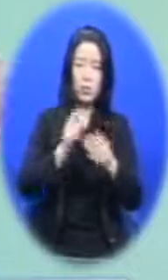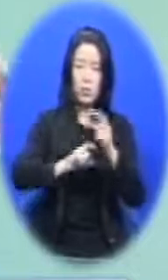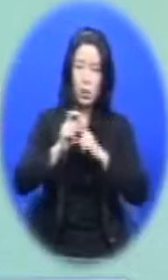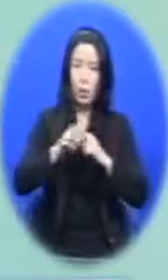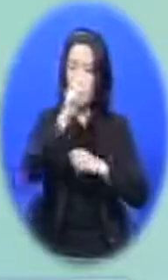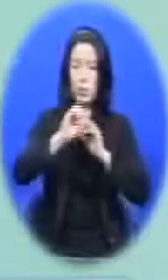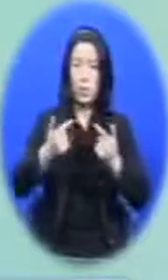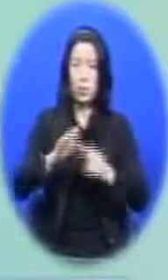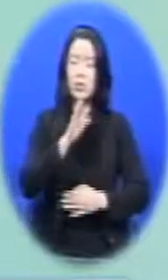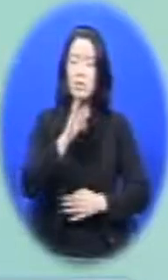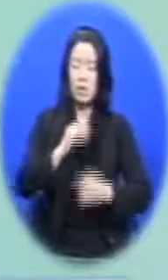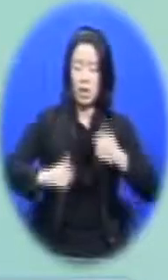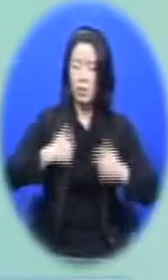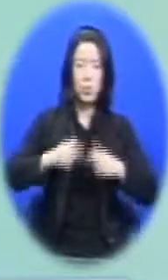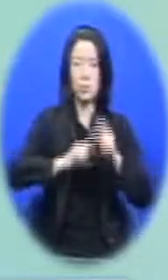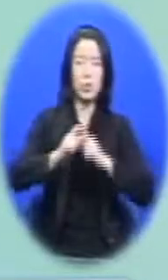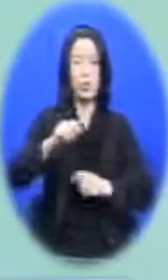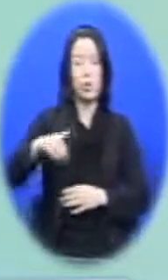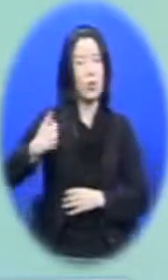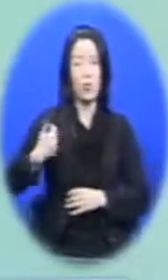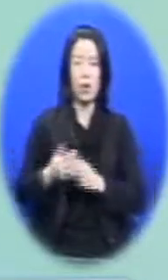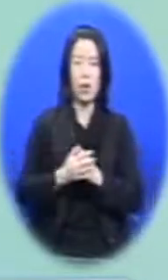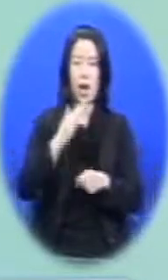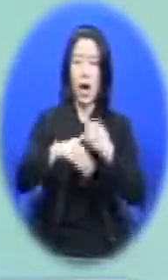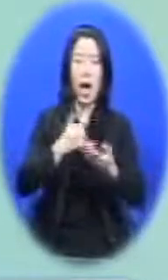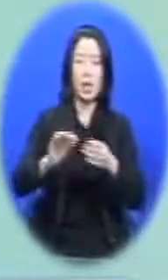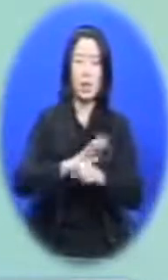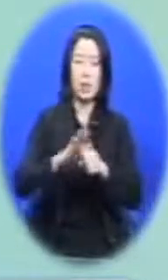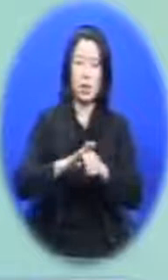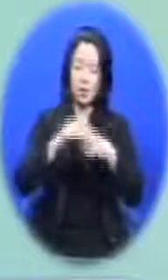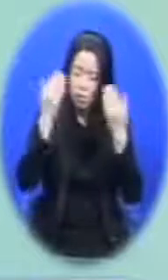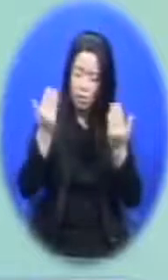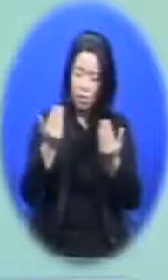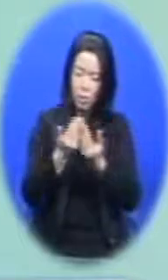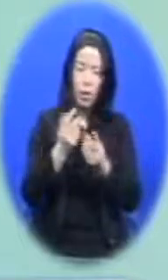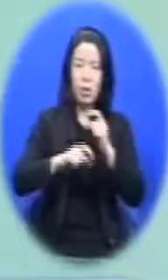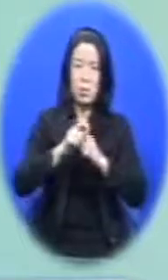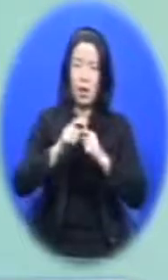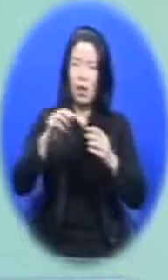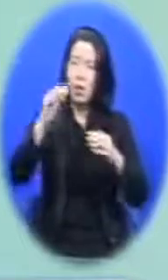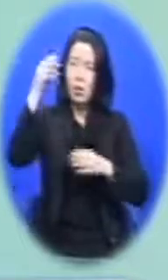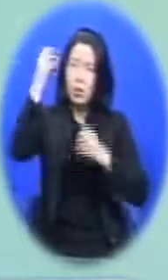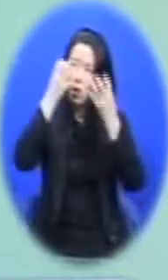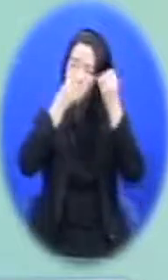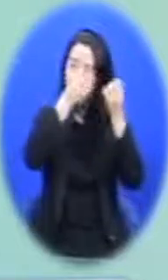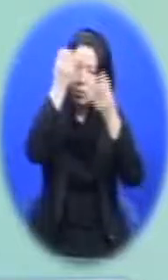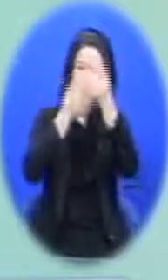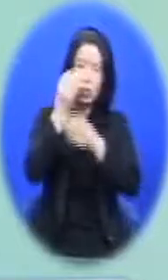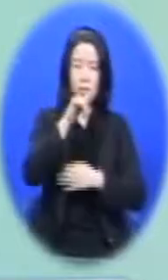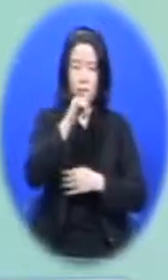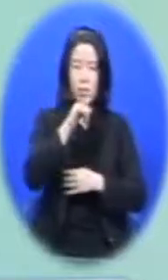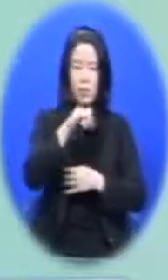진정한 기쁨 모르겠고 하나님의 사랑은 도무지 더 오리무중이에요. 점점 저 자신은